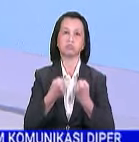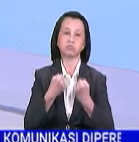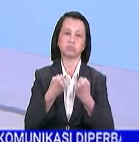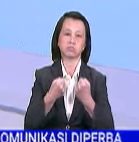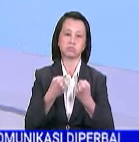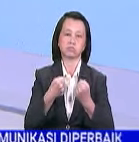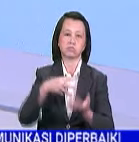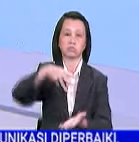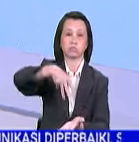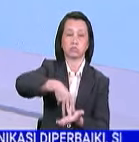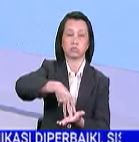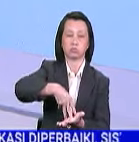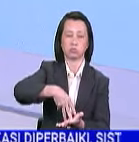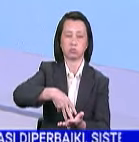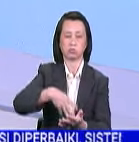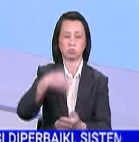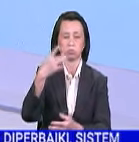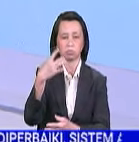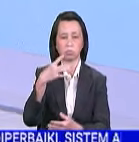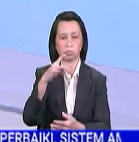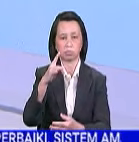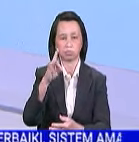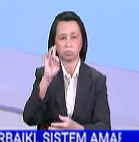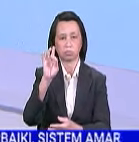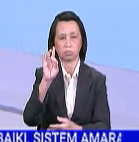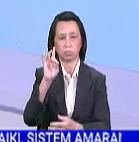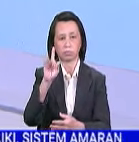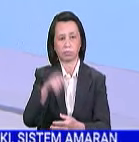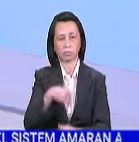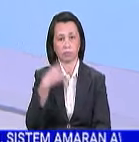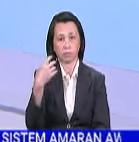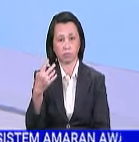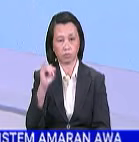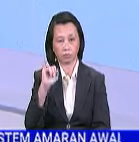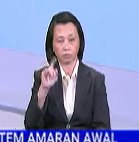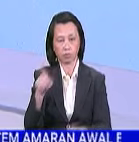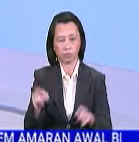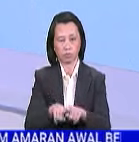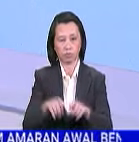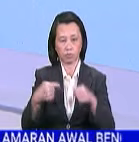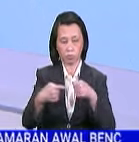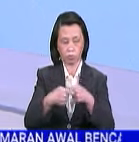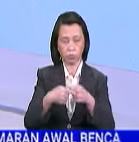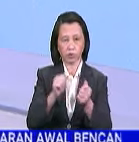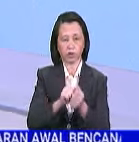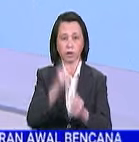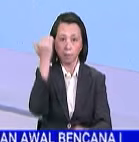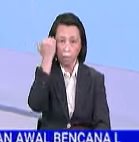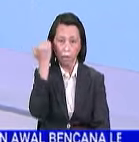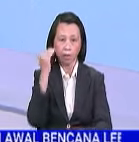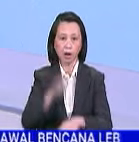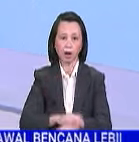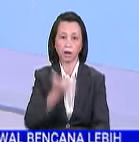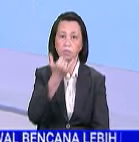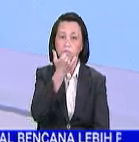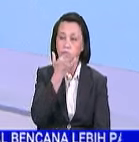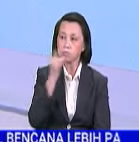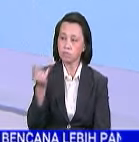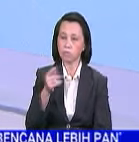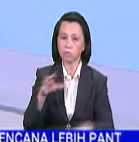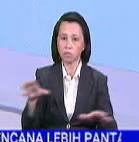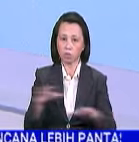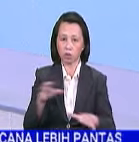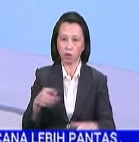18 Januari di penjara Sungai Udang, Melaka. Proses itu dibuat sebelum pertuduhan dibuat di mahkamah atas kesalahan